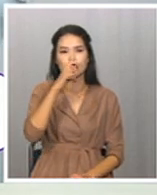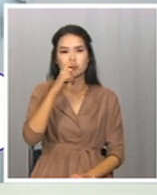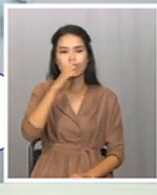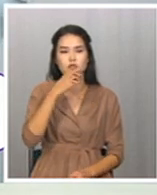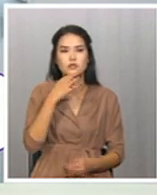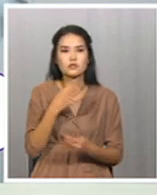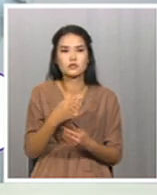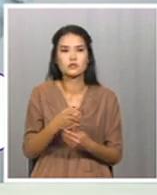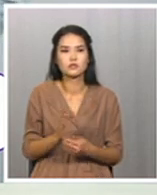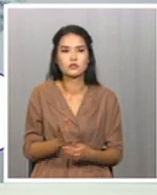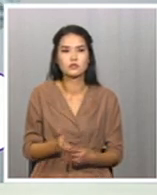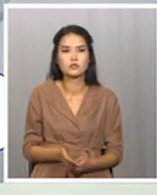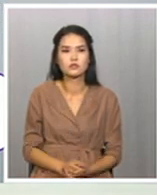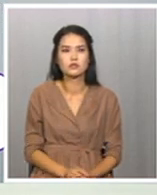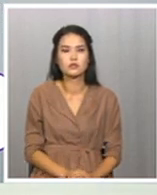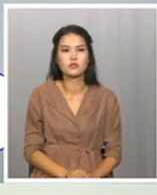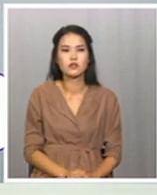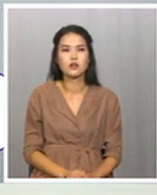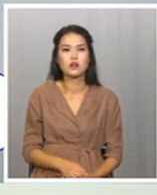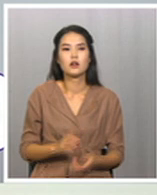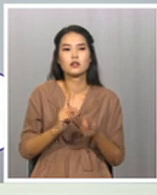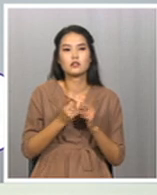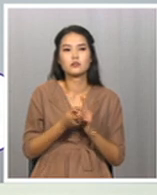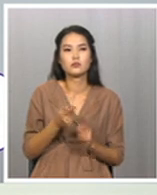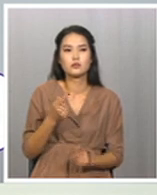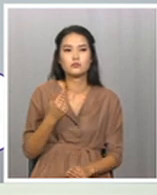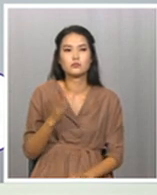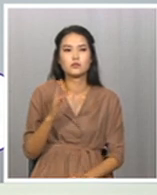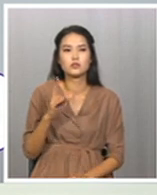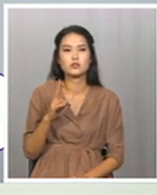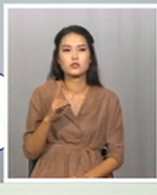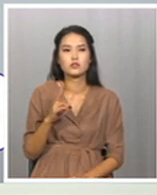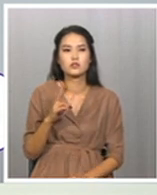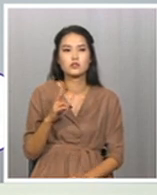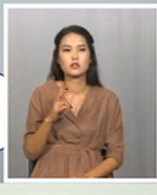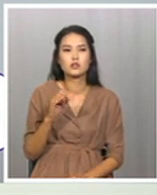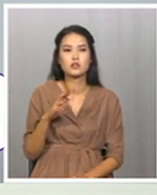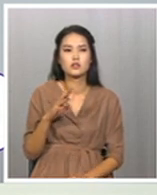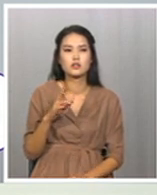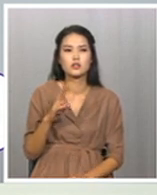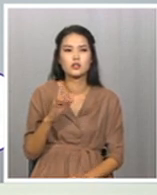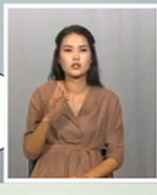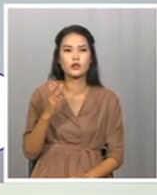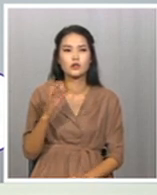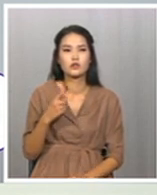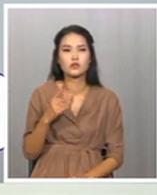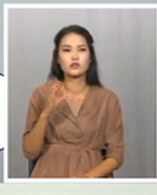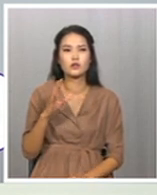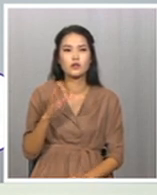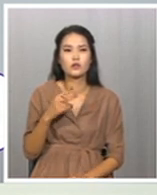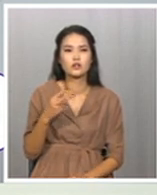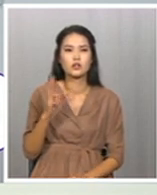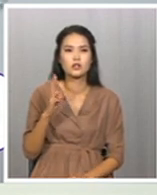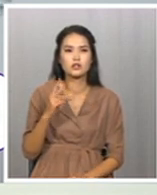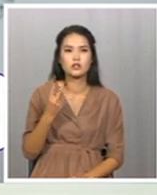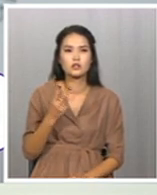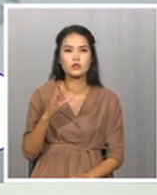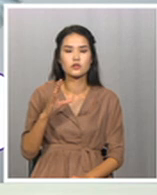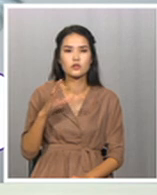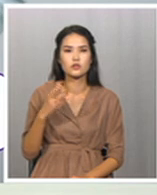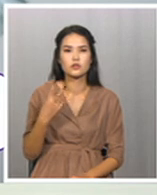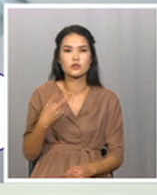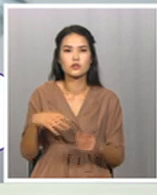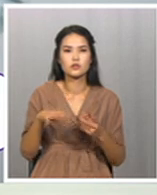қышқылдармен оңай әрекеттеседі. Сәйкесінше тұздар түзіледі. Натрий оксиді көмірқышқыл газымен, немесе көміртектің 4